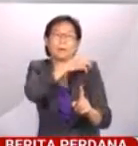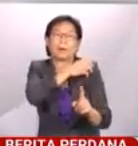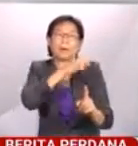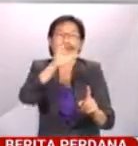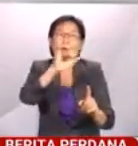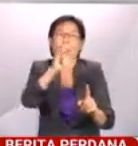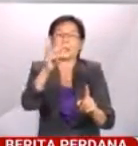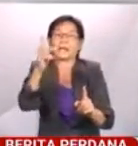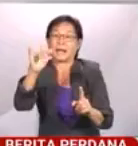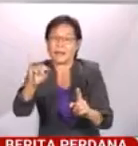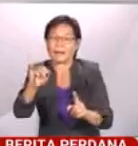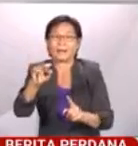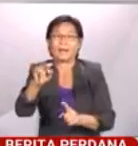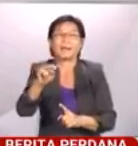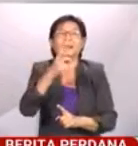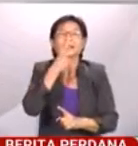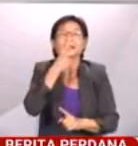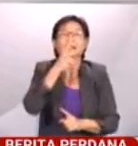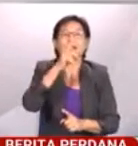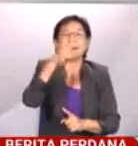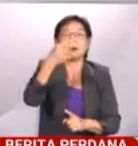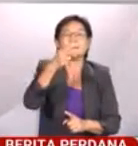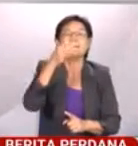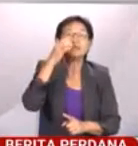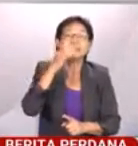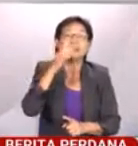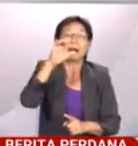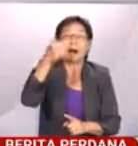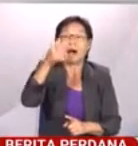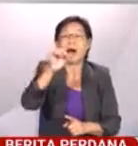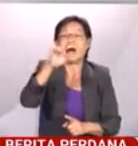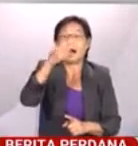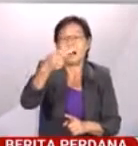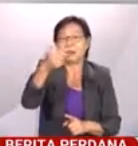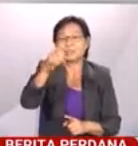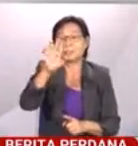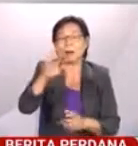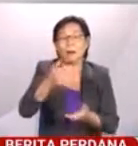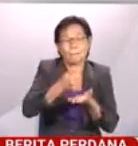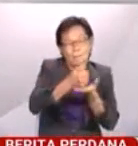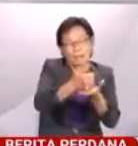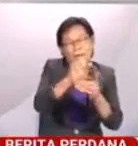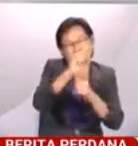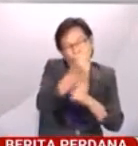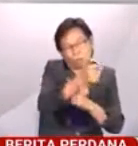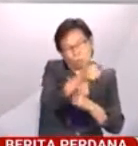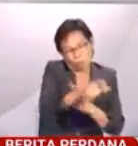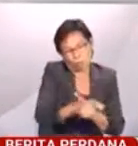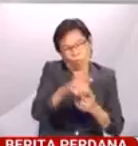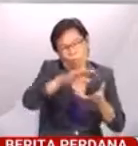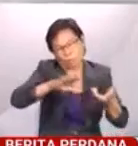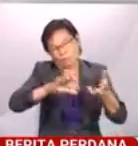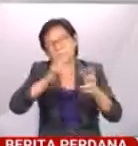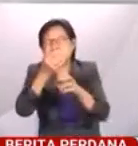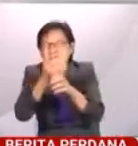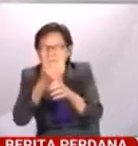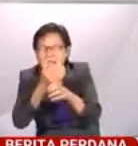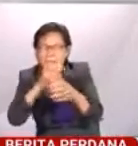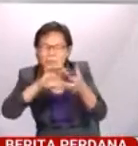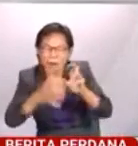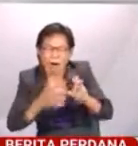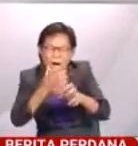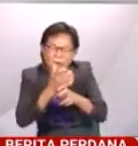Paduka Cik Asmah Ibrahim berkata, antara bantuan yang dipertimbang termasuk bantuan sosial seperti mangsa bencana kecil atau